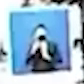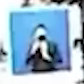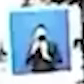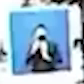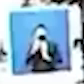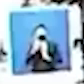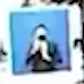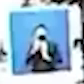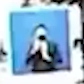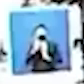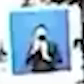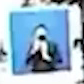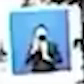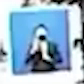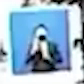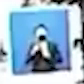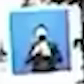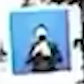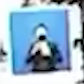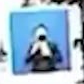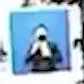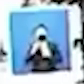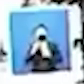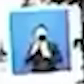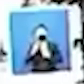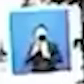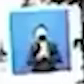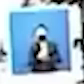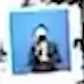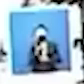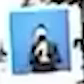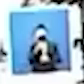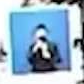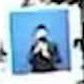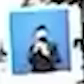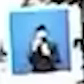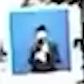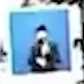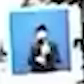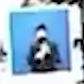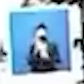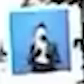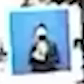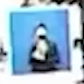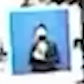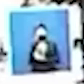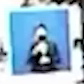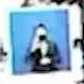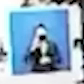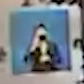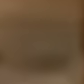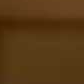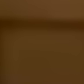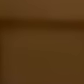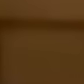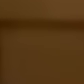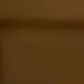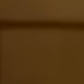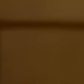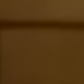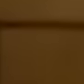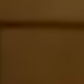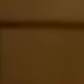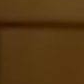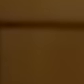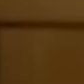ปเนี่ย มันต้อง มีเรื่องกล้องจะต้องจับตาเลยว่าชาดาไปทำอะไรว ะ คือตลอด4ปีเนี่ยชาดาเดินไม่กี่หนหรอ